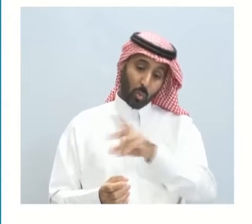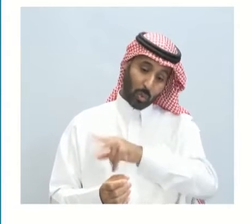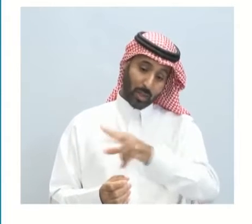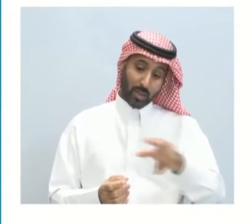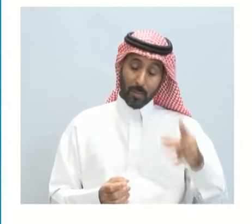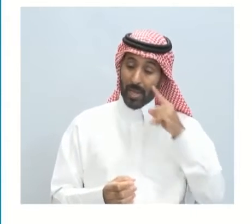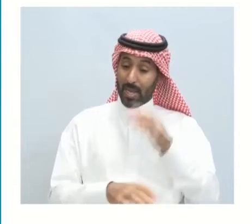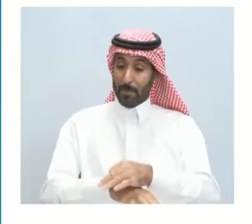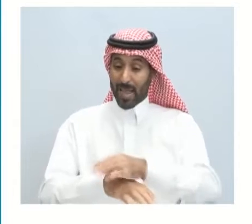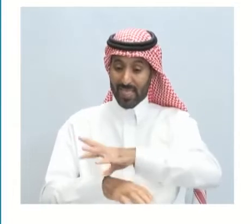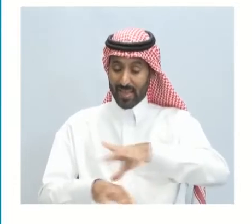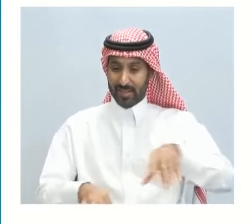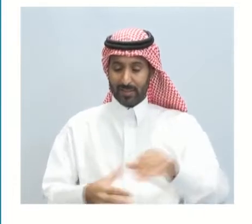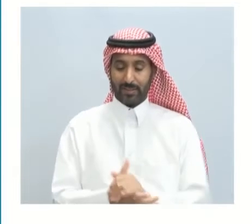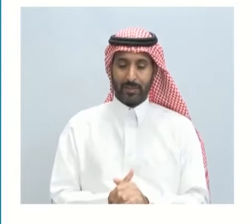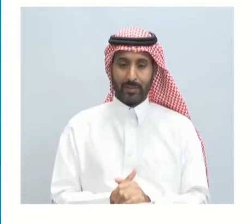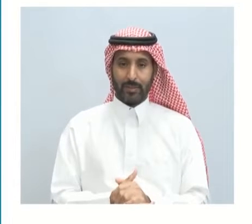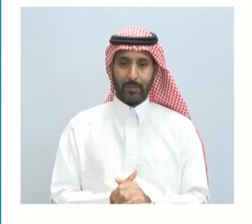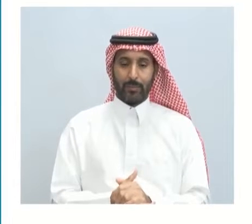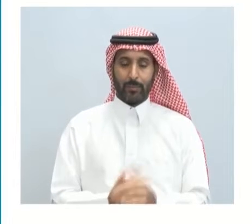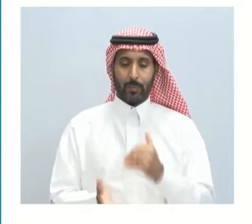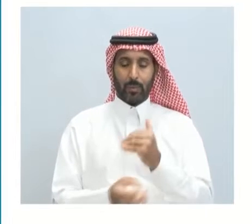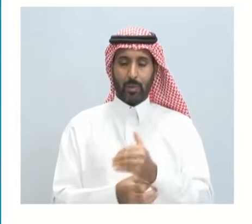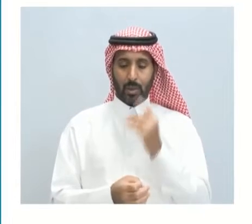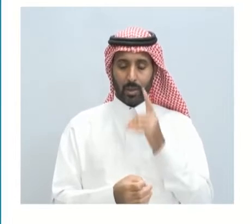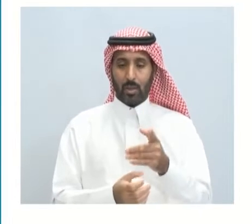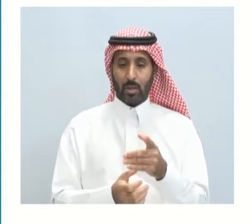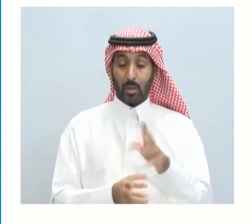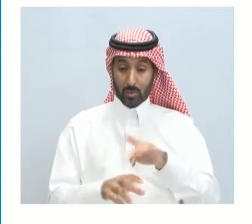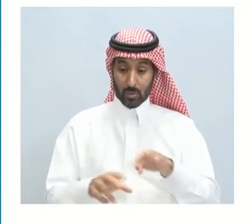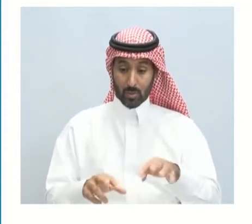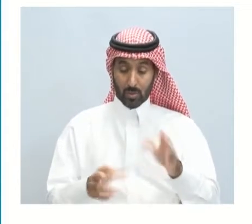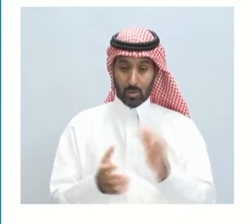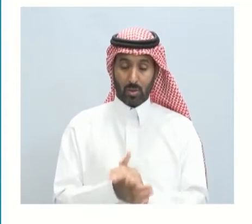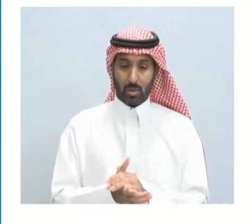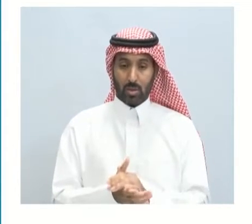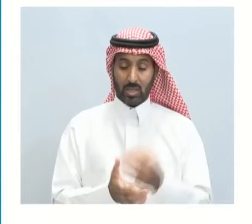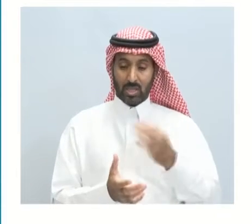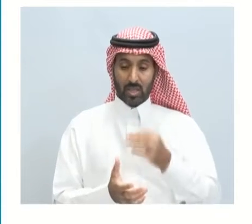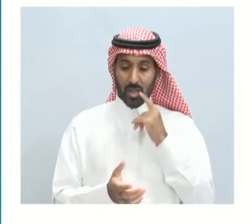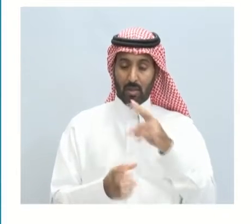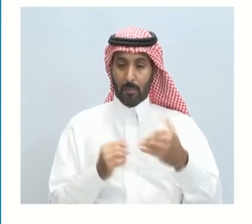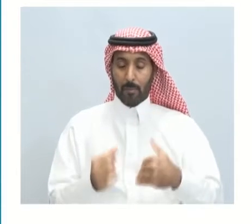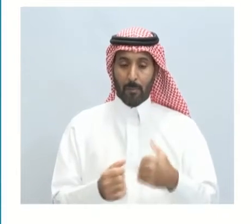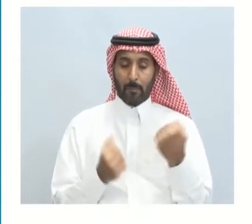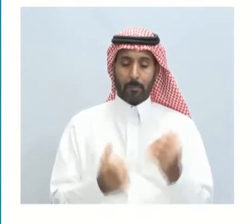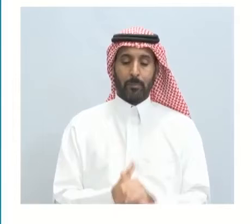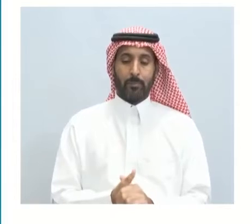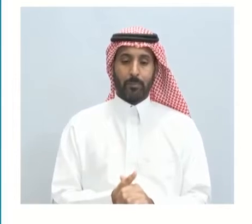بين المرضين وسوف تستخدم في اثناء تنفيذ هذا المشروع عده